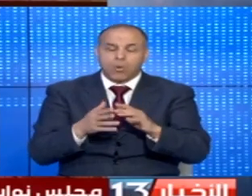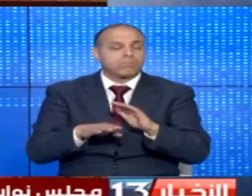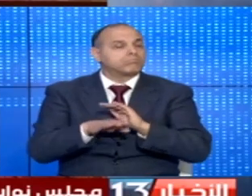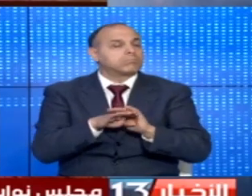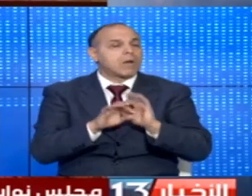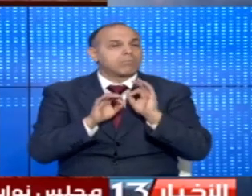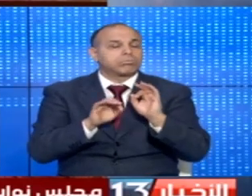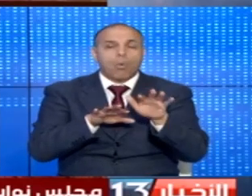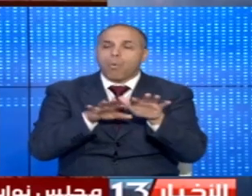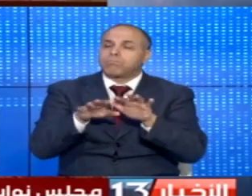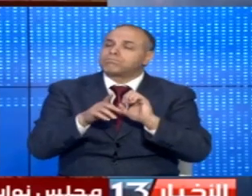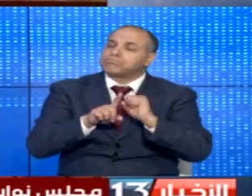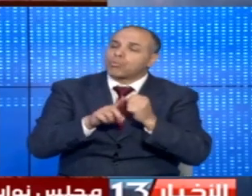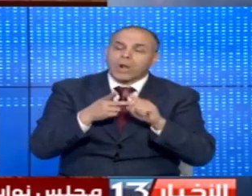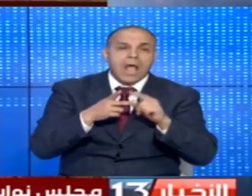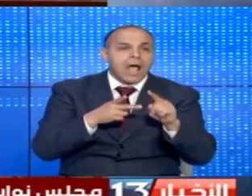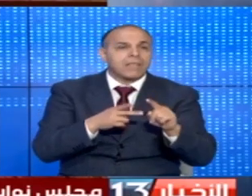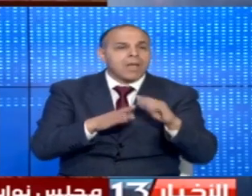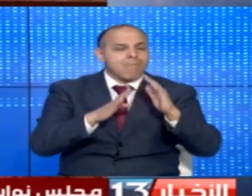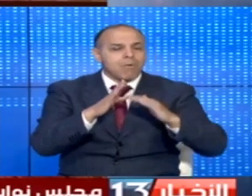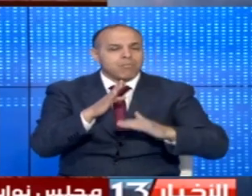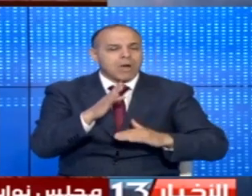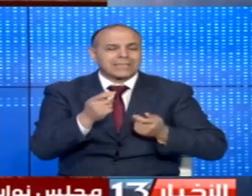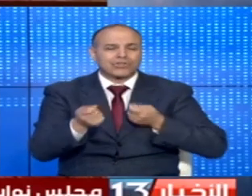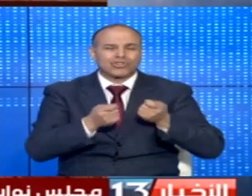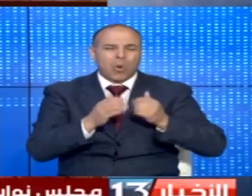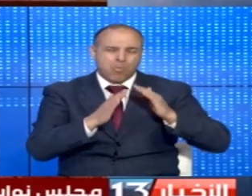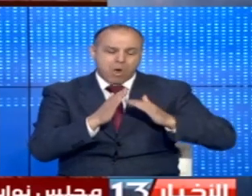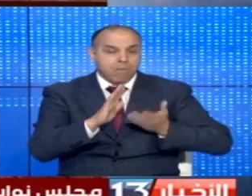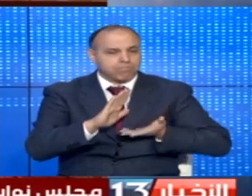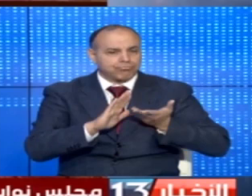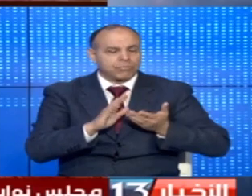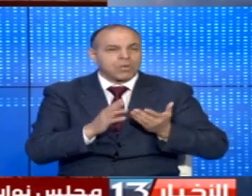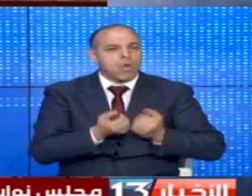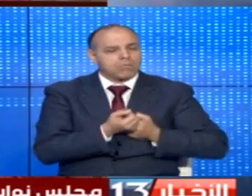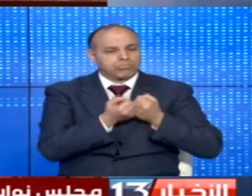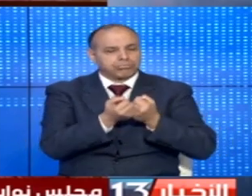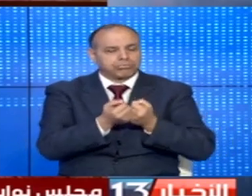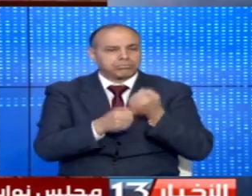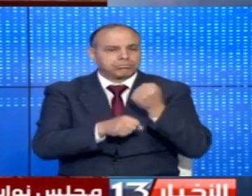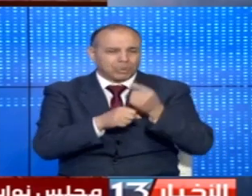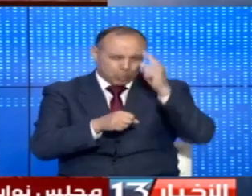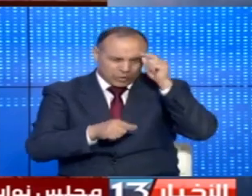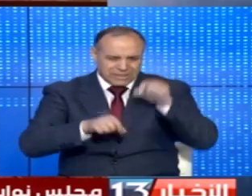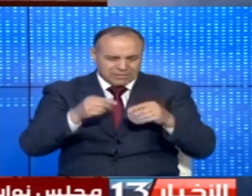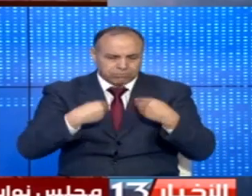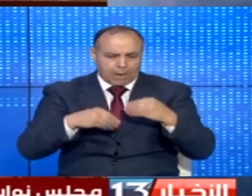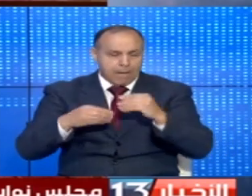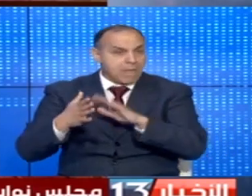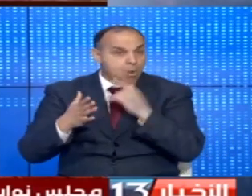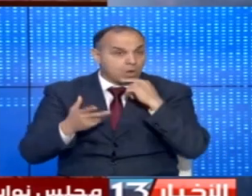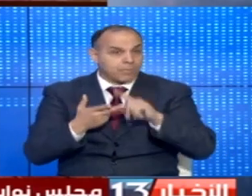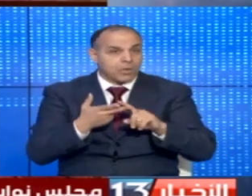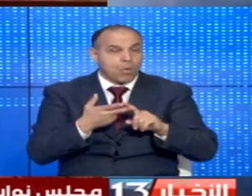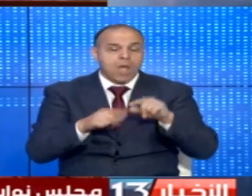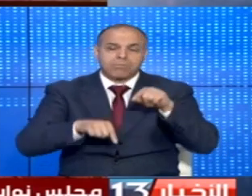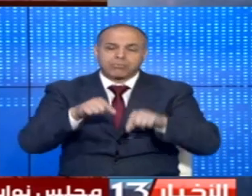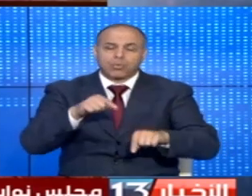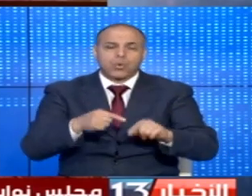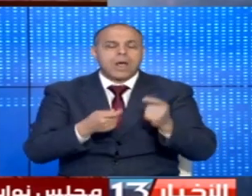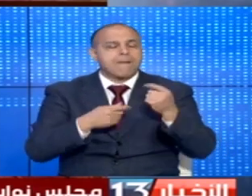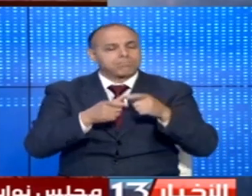من اجراءات لتقليص العجز التجاري و لتشجيع المنتوجات الزراعيه التونسيه والمنتوجات